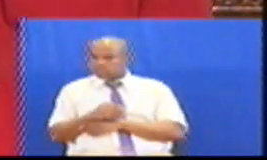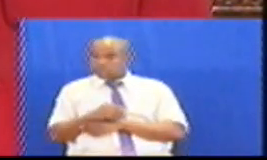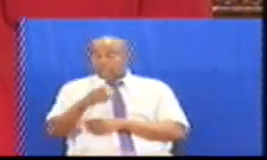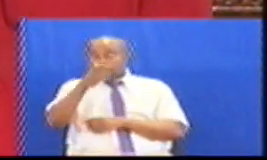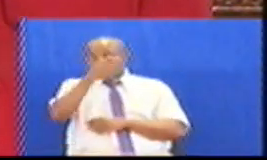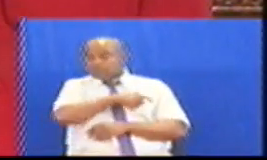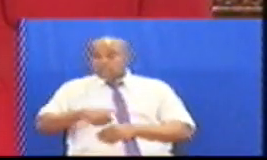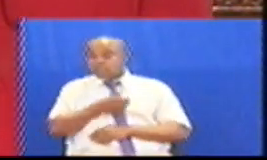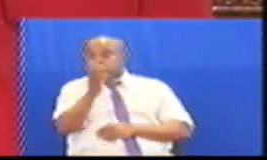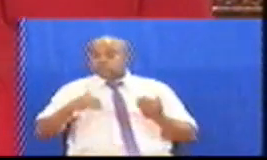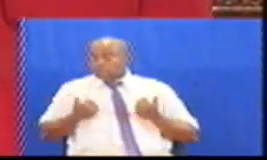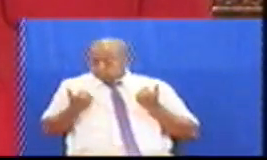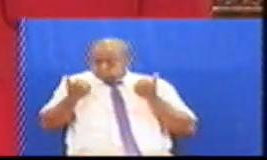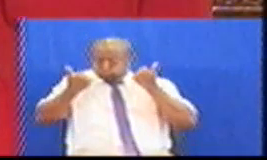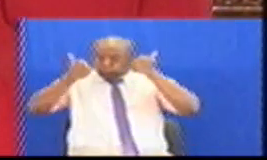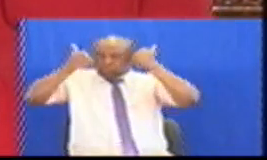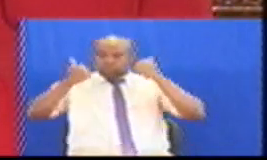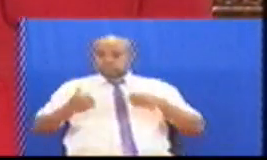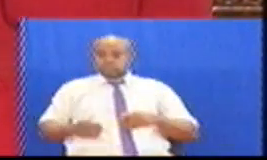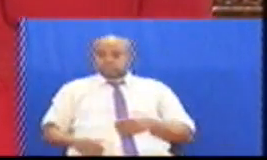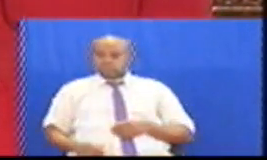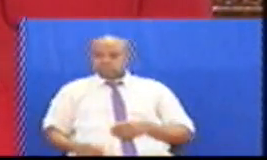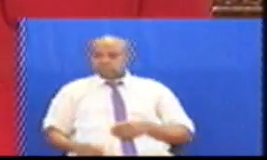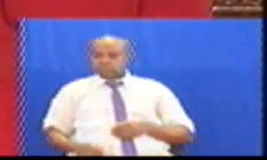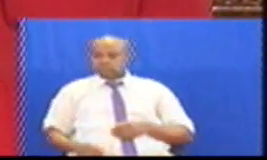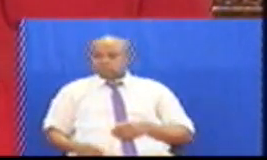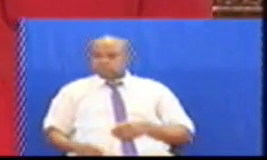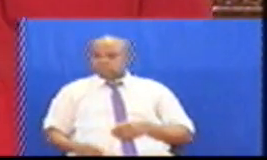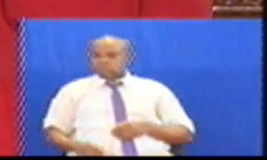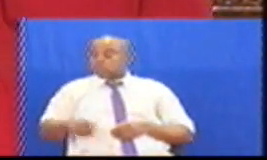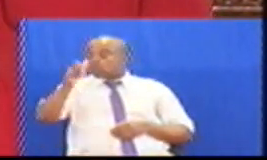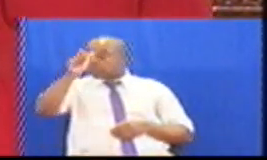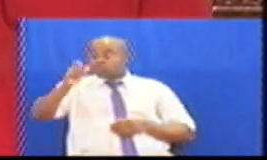wamepaniki. Matokeo yake, na mimi nasema jamani, atakayekuja